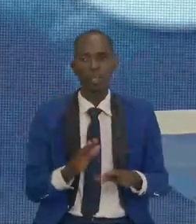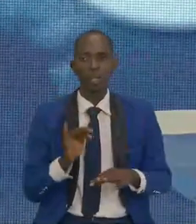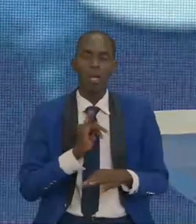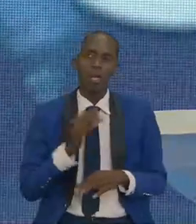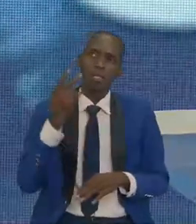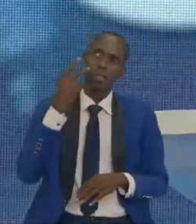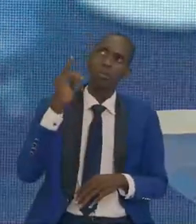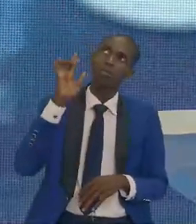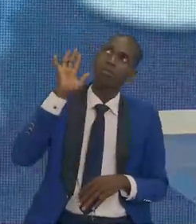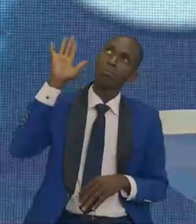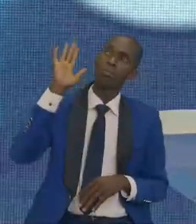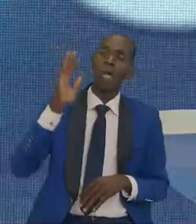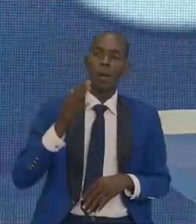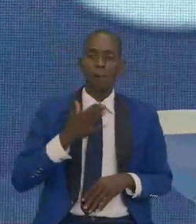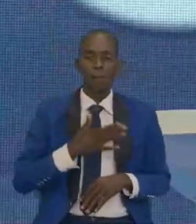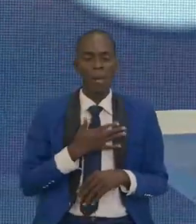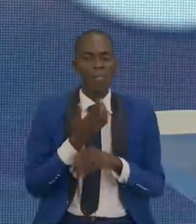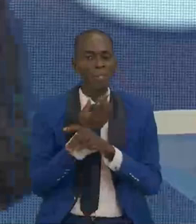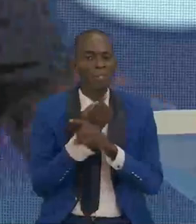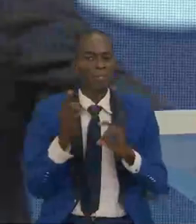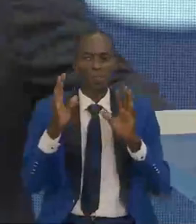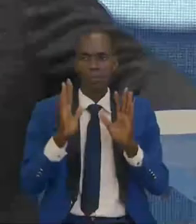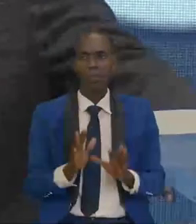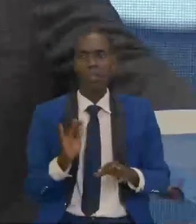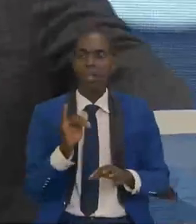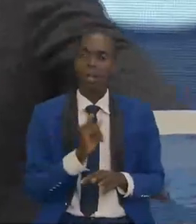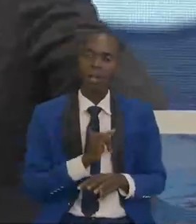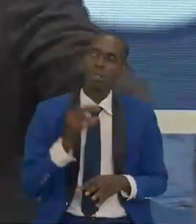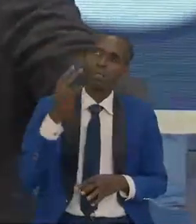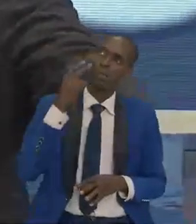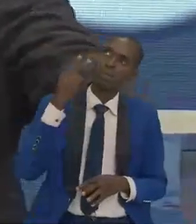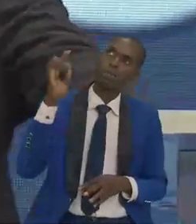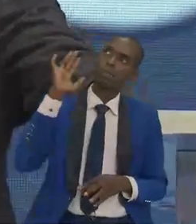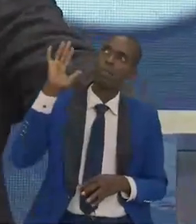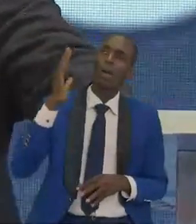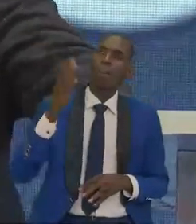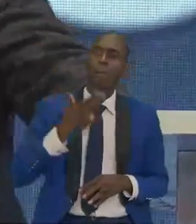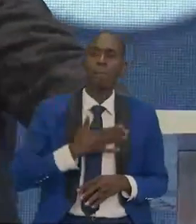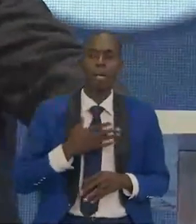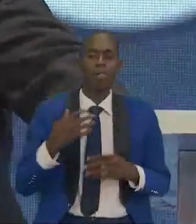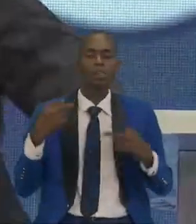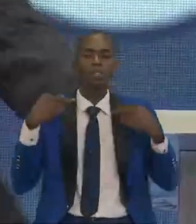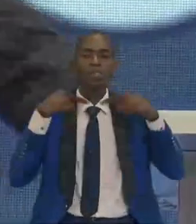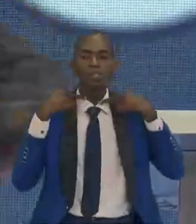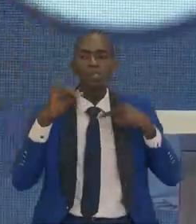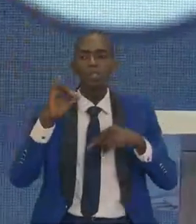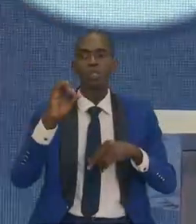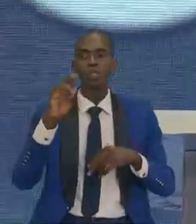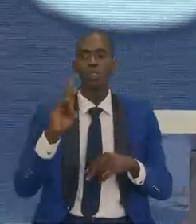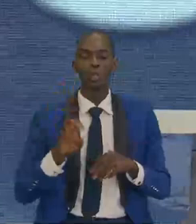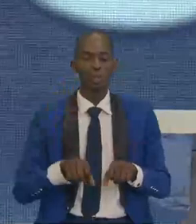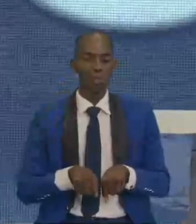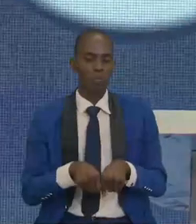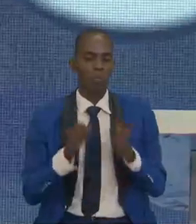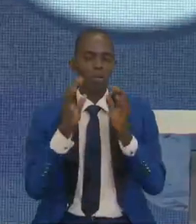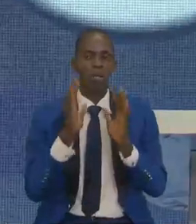vois, mon guérisseur. Je le vois, mon libérateur. Je le